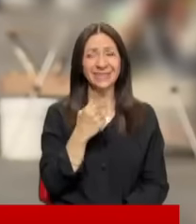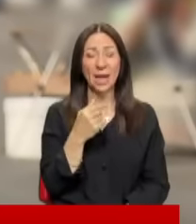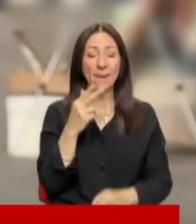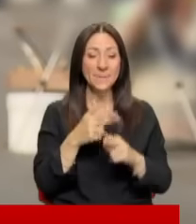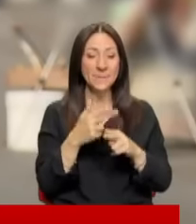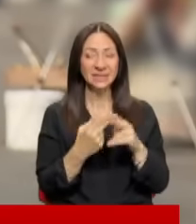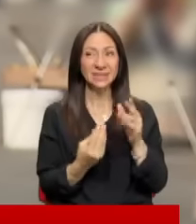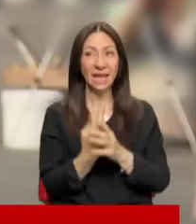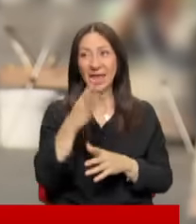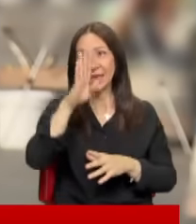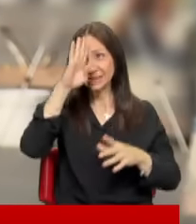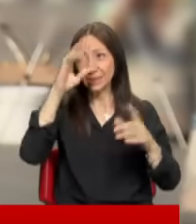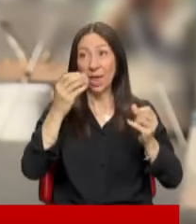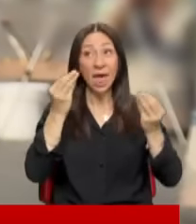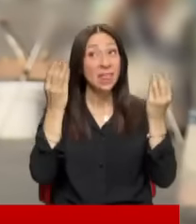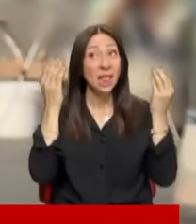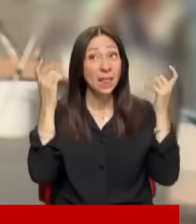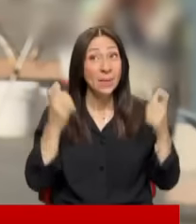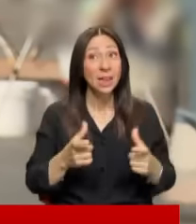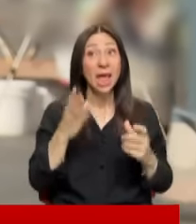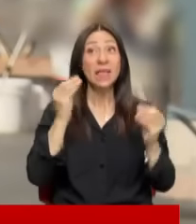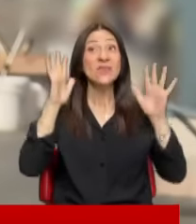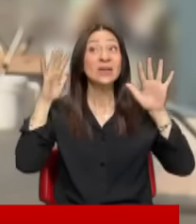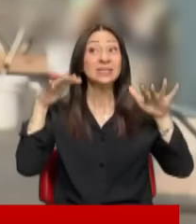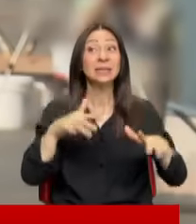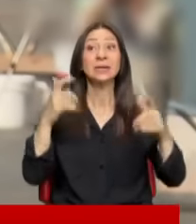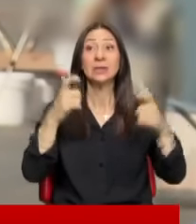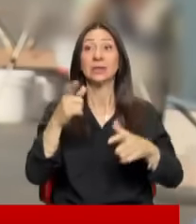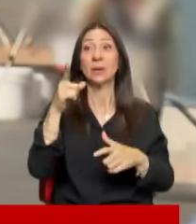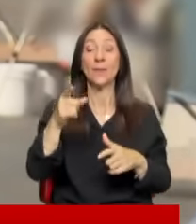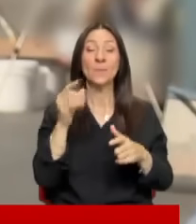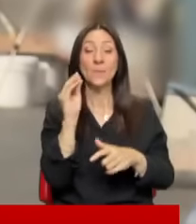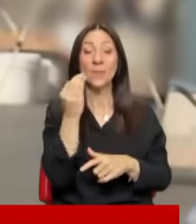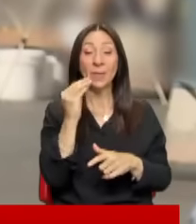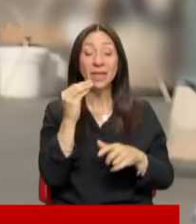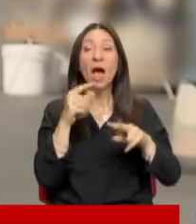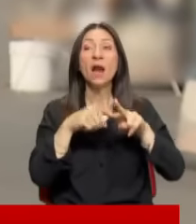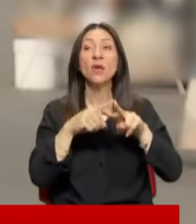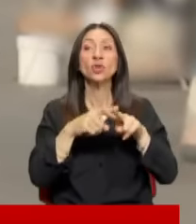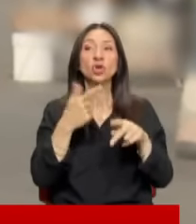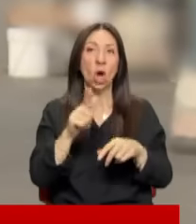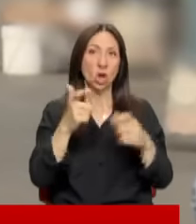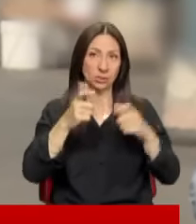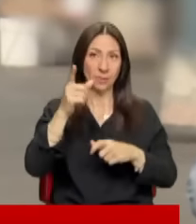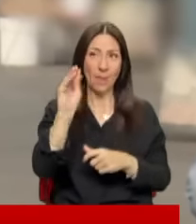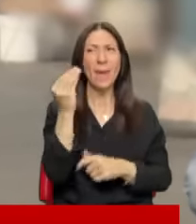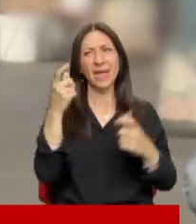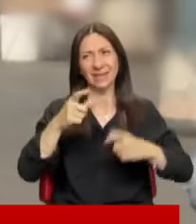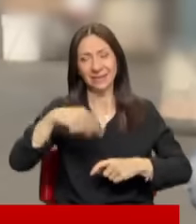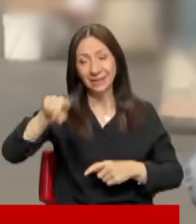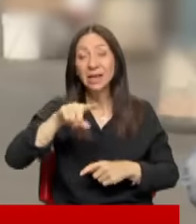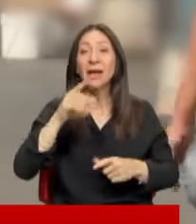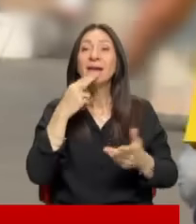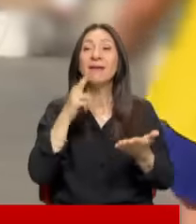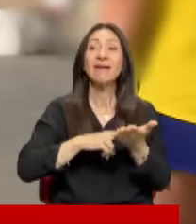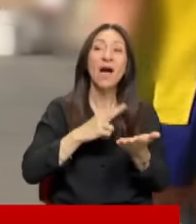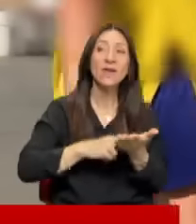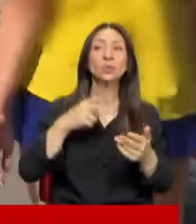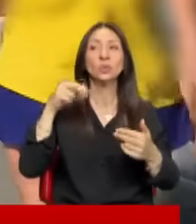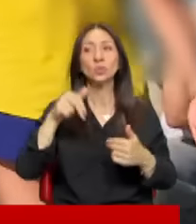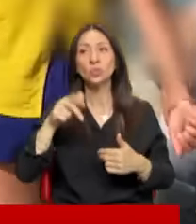Pazar sabahları İstanbul'un en kalabalık, en yoğun noktalarından biri Bebek Arnavutköy sahilidir. Kahvaltıya gelenler, yürüyüş